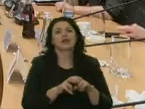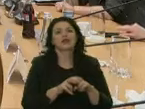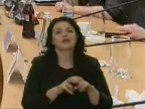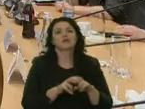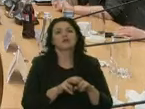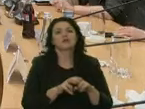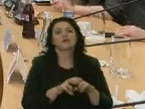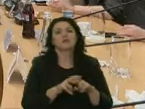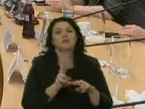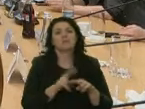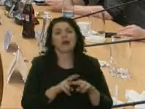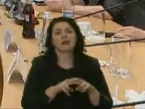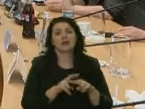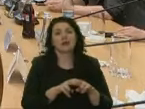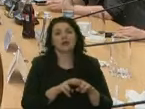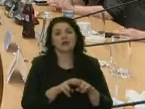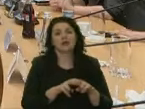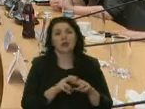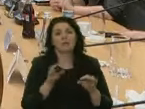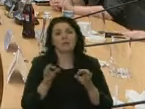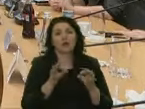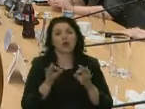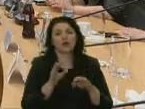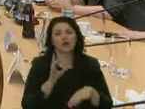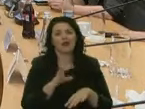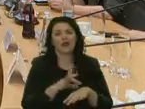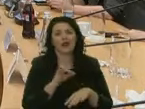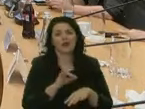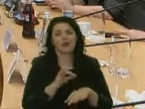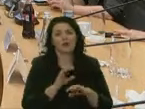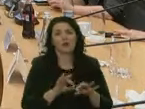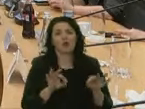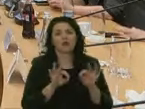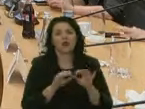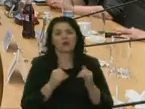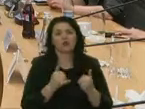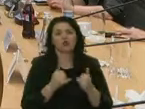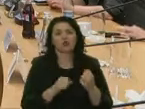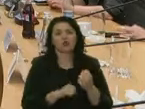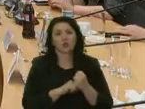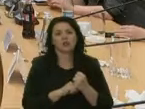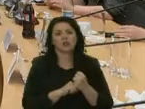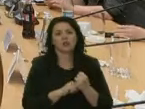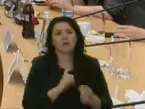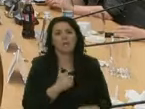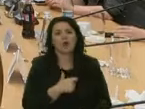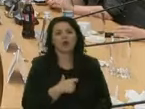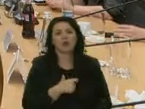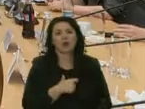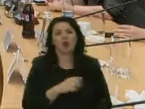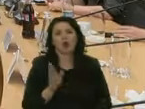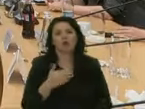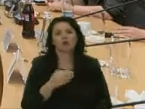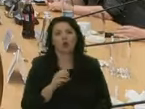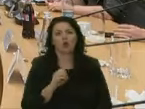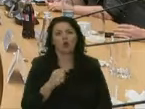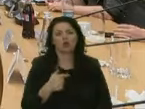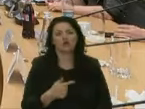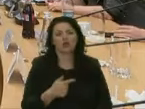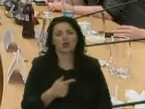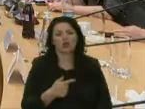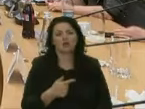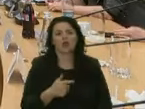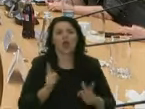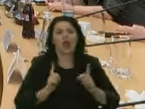față, matematic, pe proiecția pe care am văzut-o, ideea de modelul actual susține posibilitatea ca orice ONG care vine